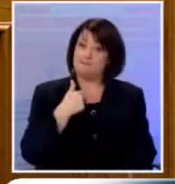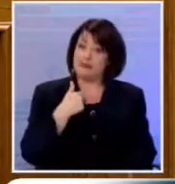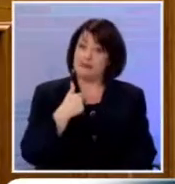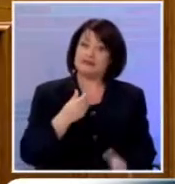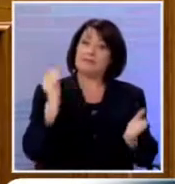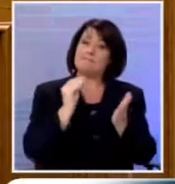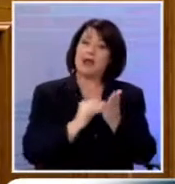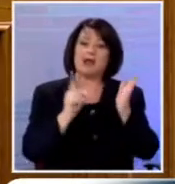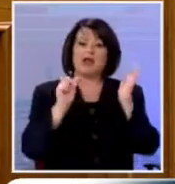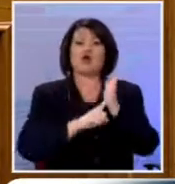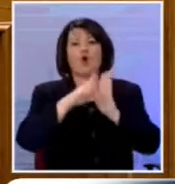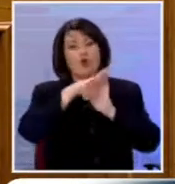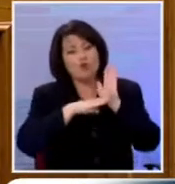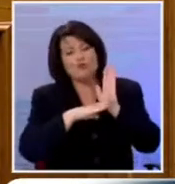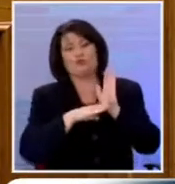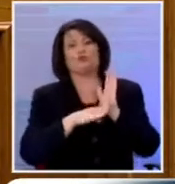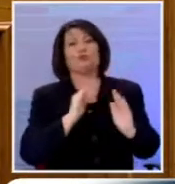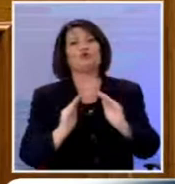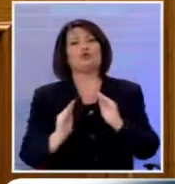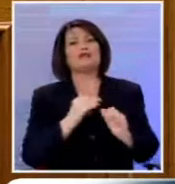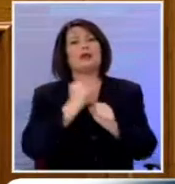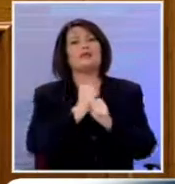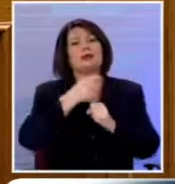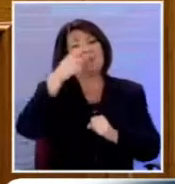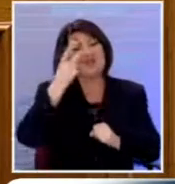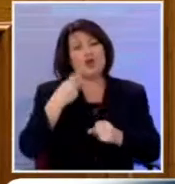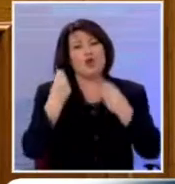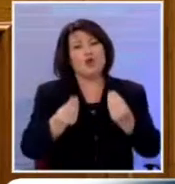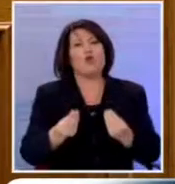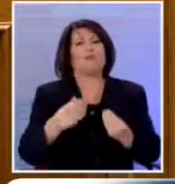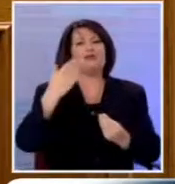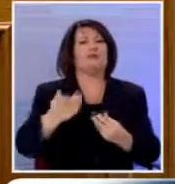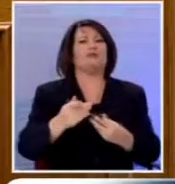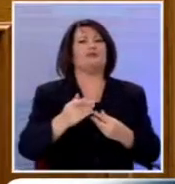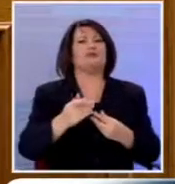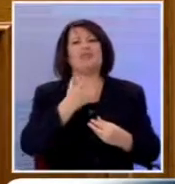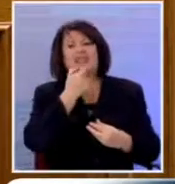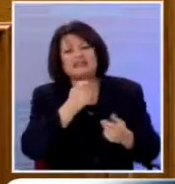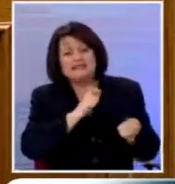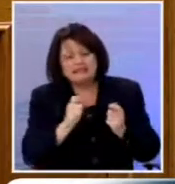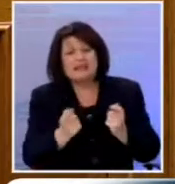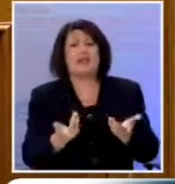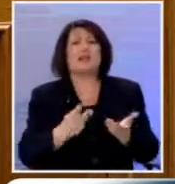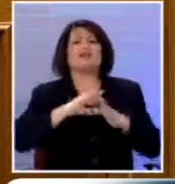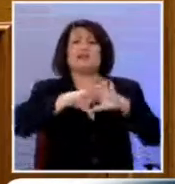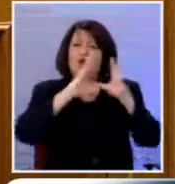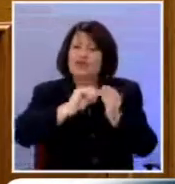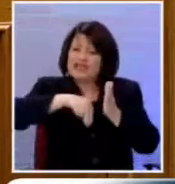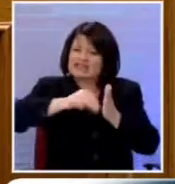το θεσμικό πλαίσιο για την προστασία των εργασιακών δικαιωμάτων, της μετενέργειας, της διαιτησίας, των συλλογικών